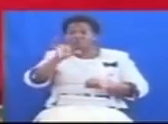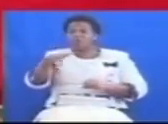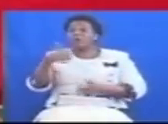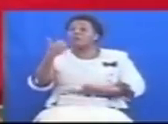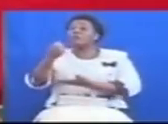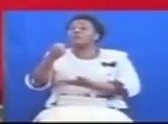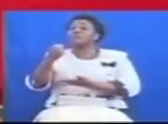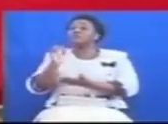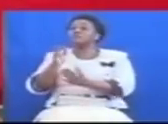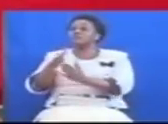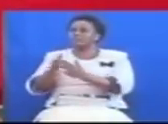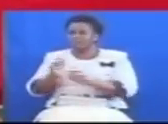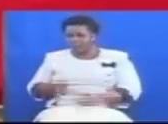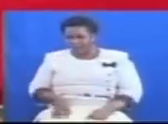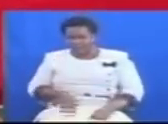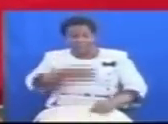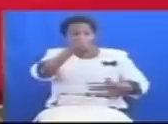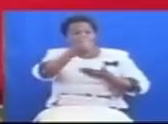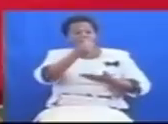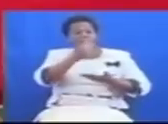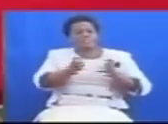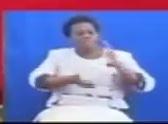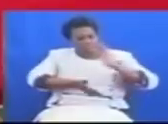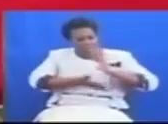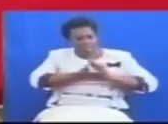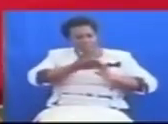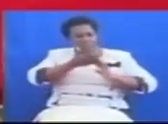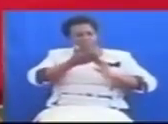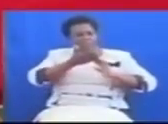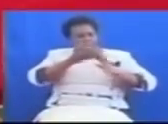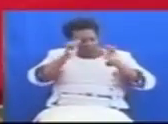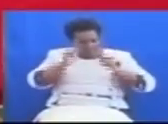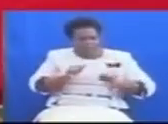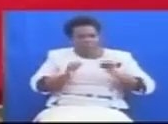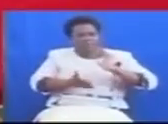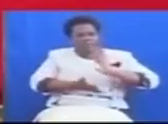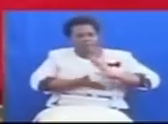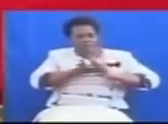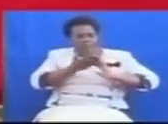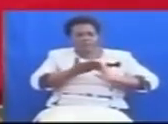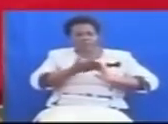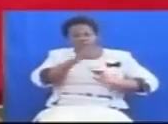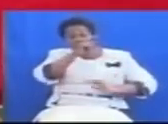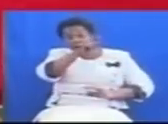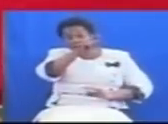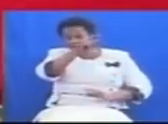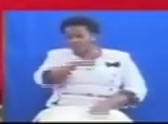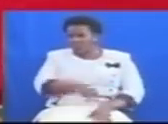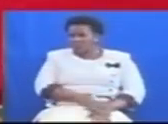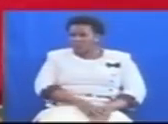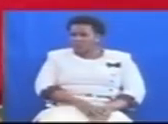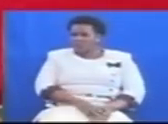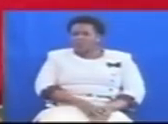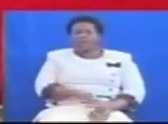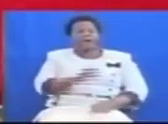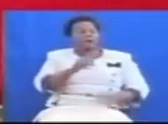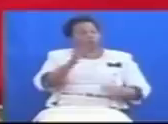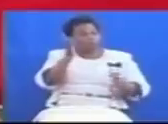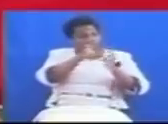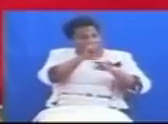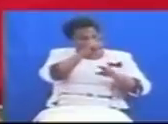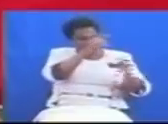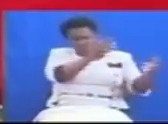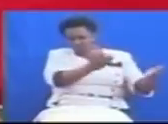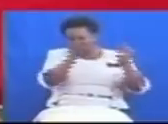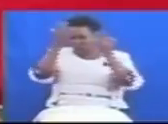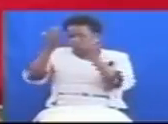barabara hizi inabidi ianzie katika vikao vyao vya ndani, kuanzia kwenye mtaa, kijiji, halmashauri yao na hatimaye hapa bungeni. Sasa sisi kama serikali